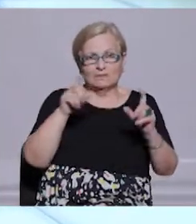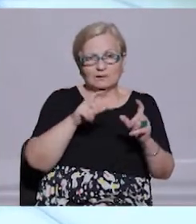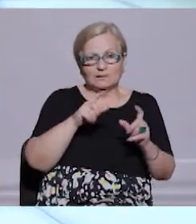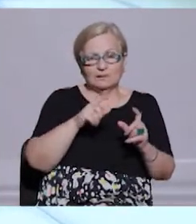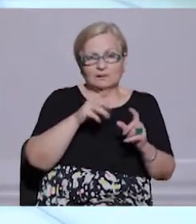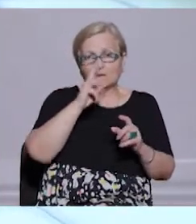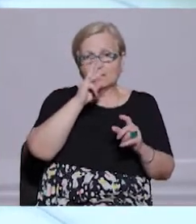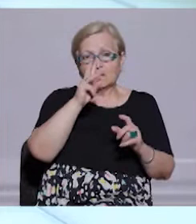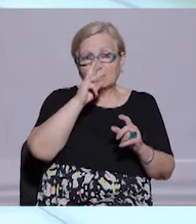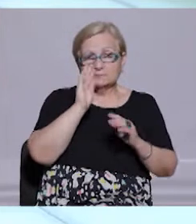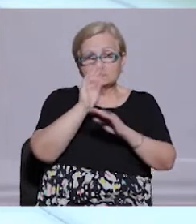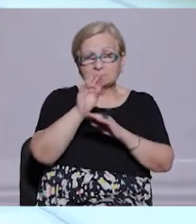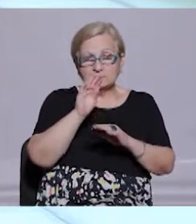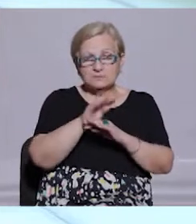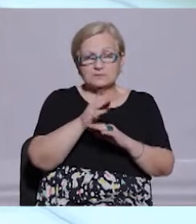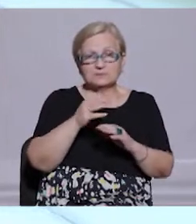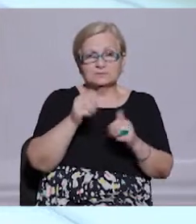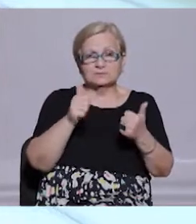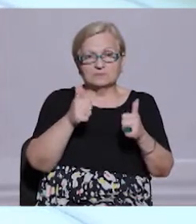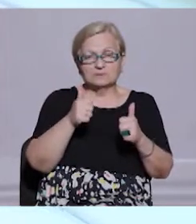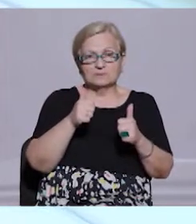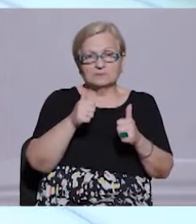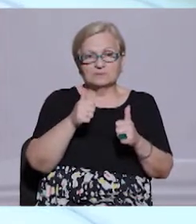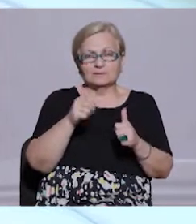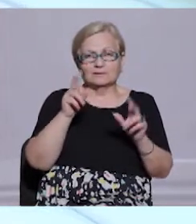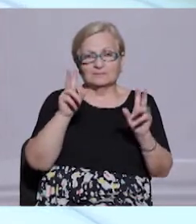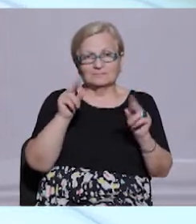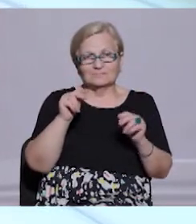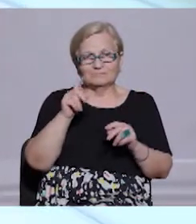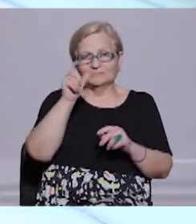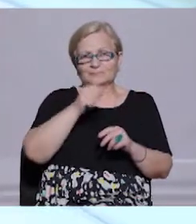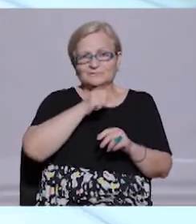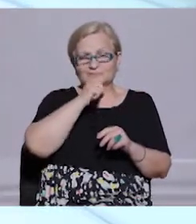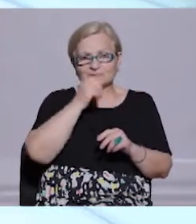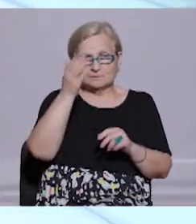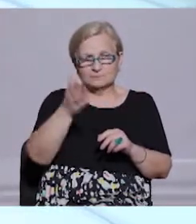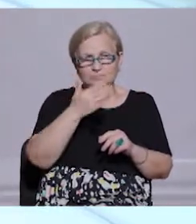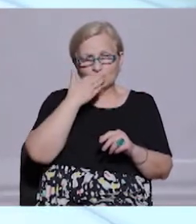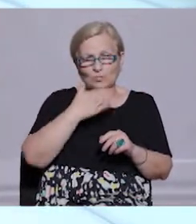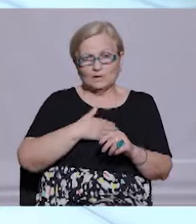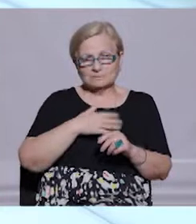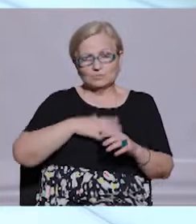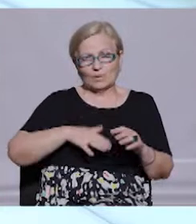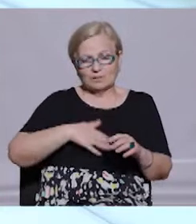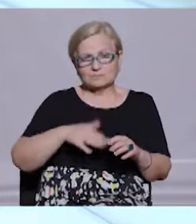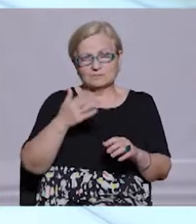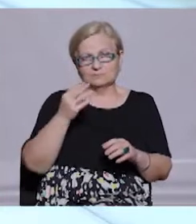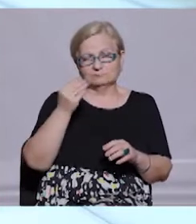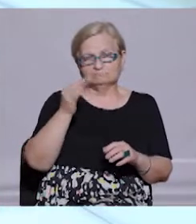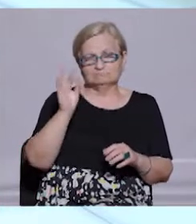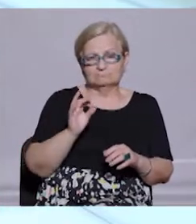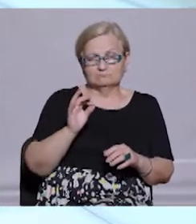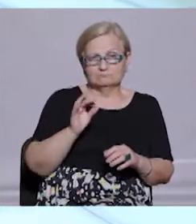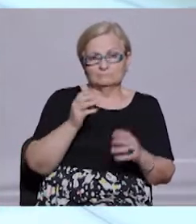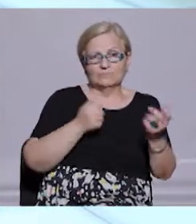სიტუაციაში ხელფასის მატება სიტყვაზე, რატო ესეც ბედნი კარგი მომენტია დიდებისთვის, ხო? ანუ